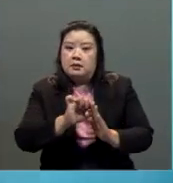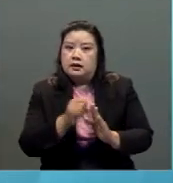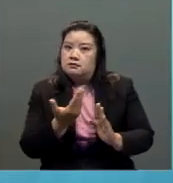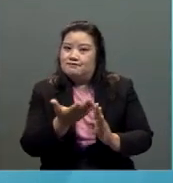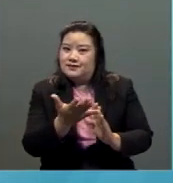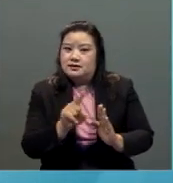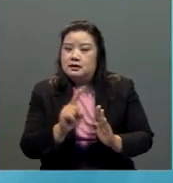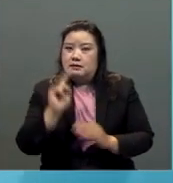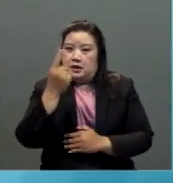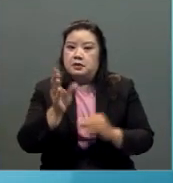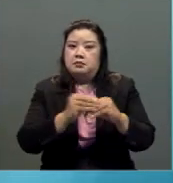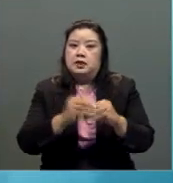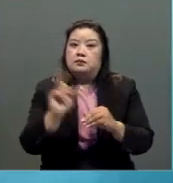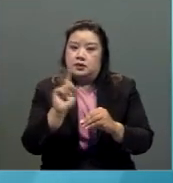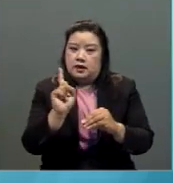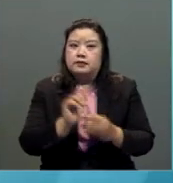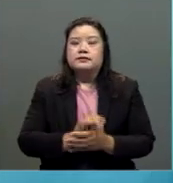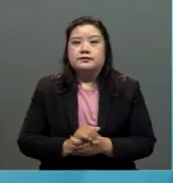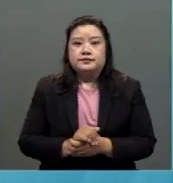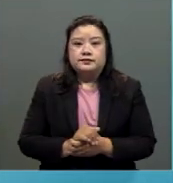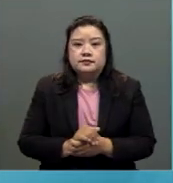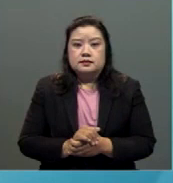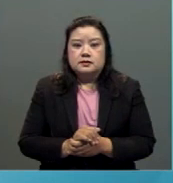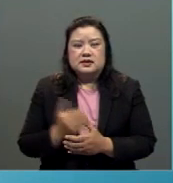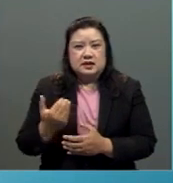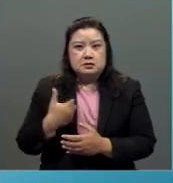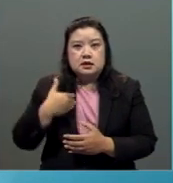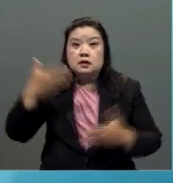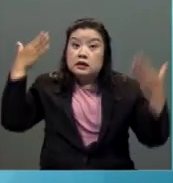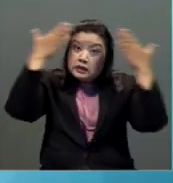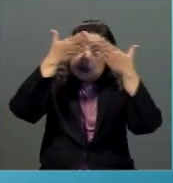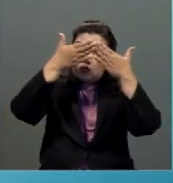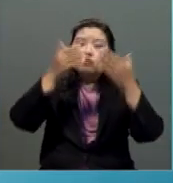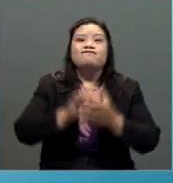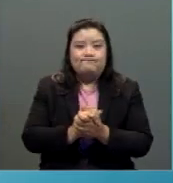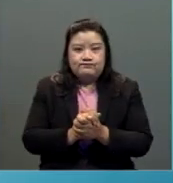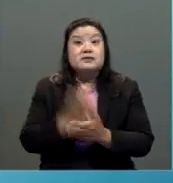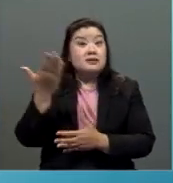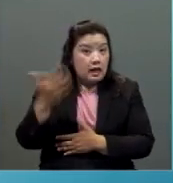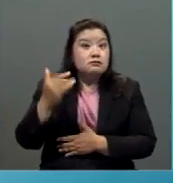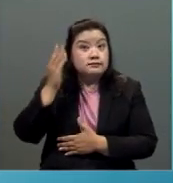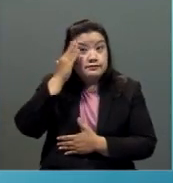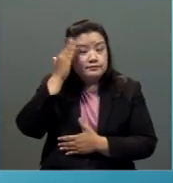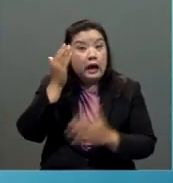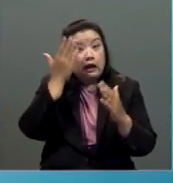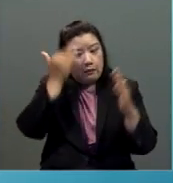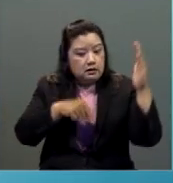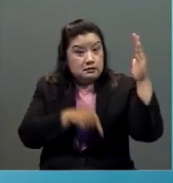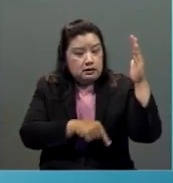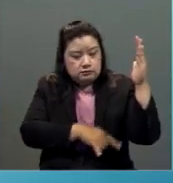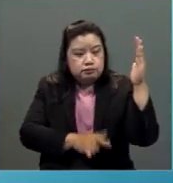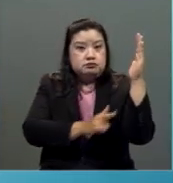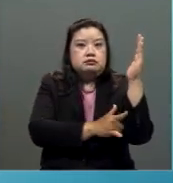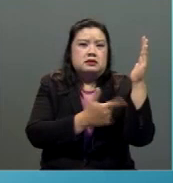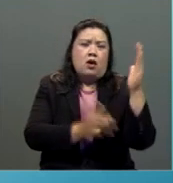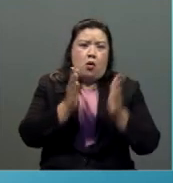เป็นกลุ่มใหม่ที่มาก็คือมาจากทางประเทศอินโดนีเซียที่เราได้รายงานกันไปแล้วนะครับกลุ่มก้อนใหญ่นั่นก็คือประมาณสัก40